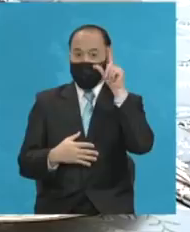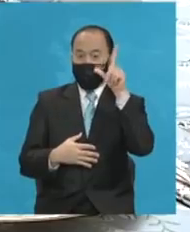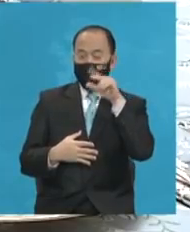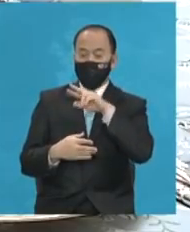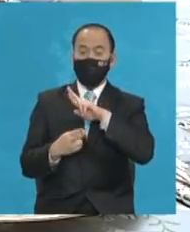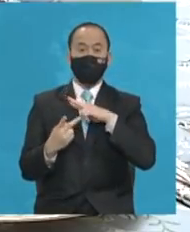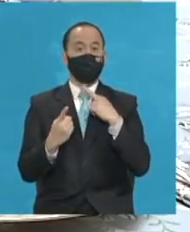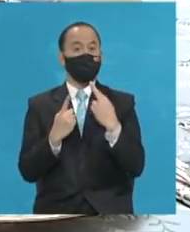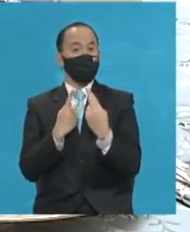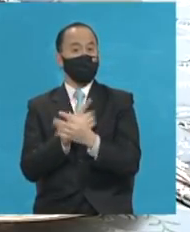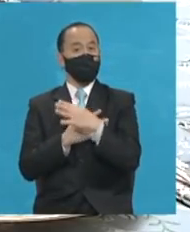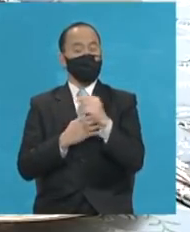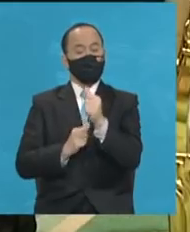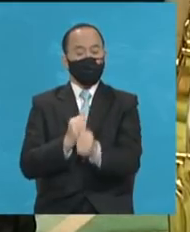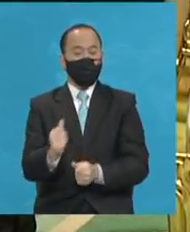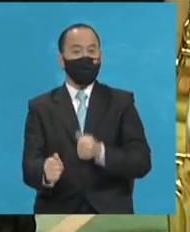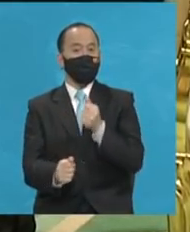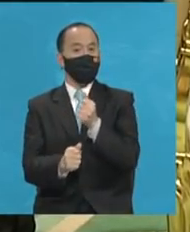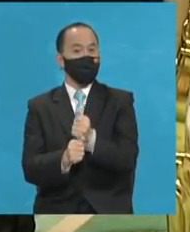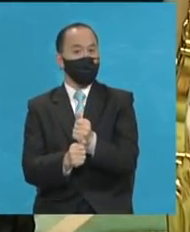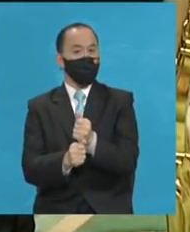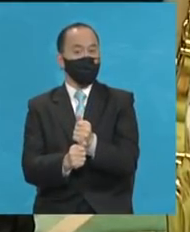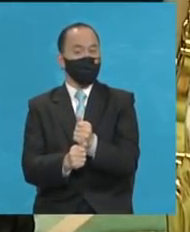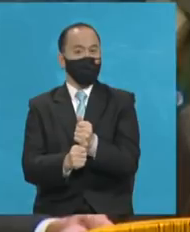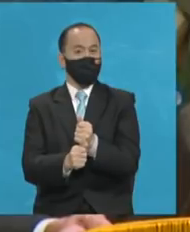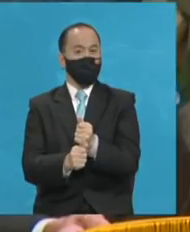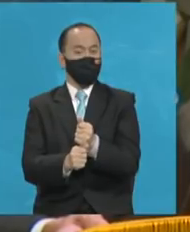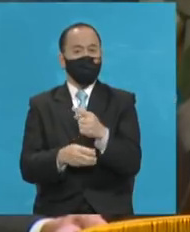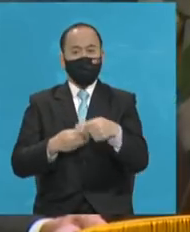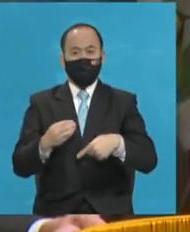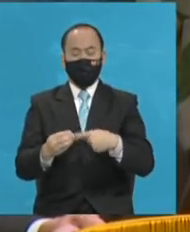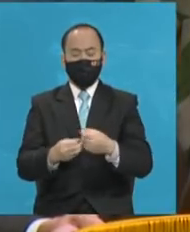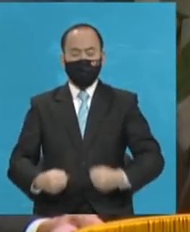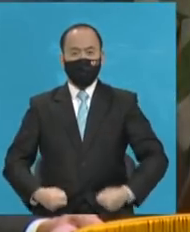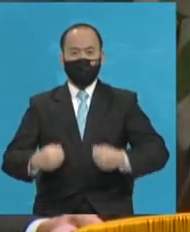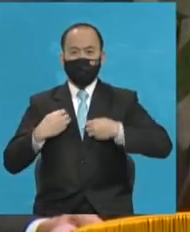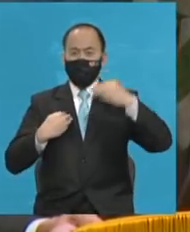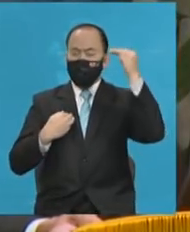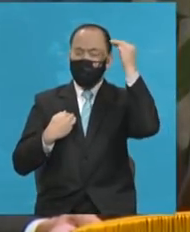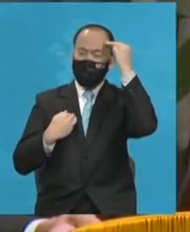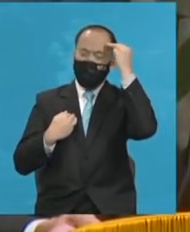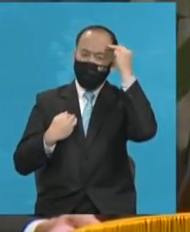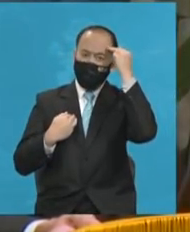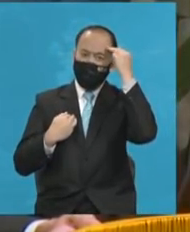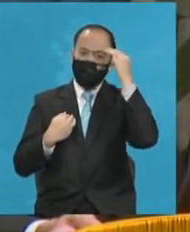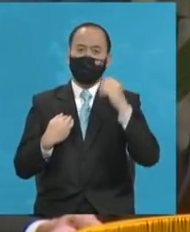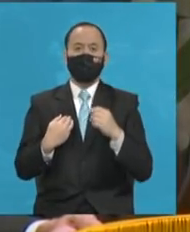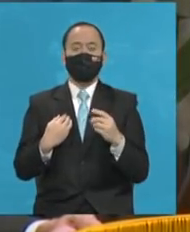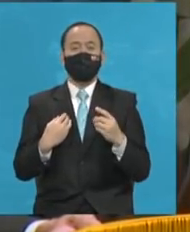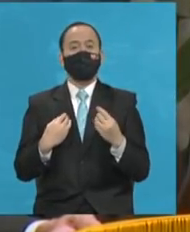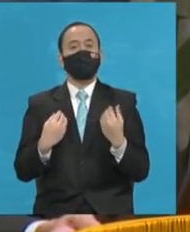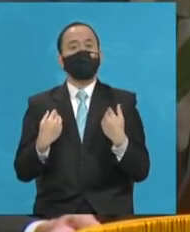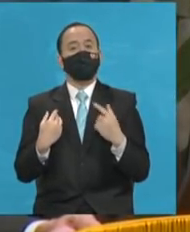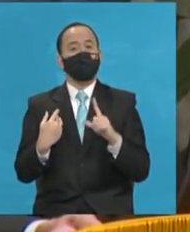serantau dan antarabangsa mengenai kesehatan mental adalah sangat